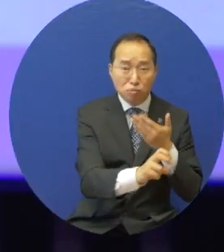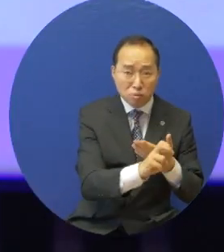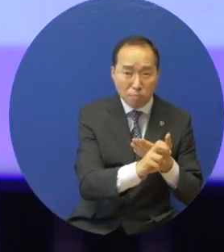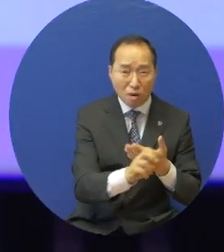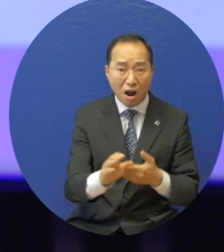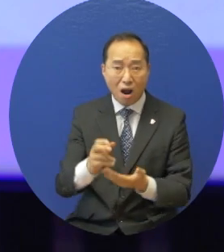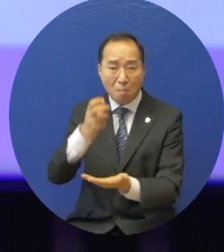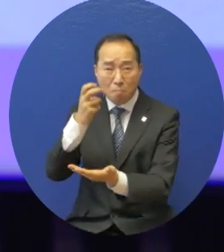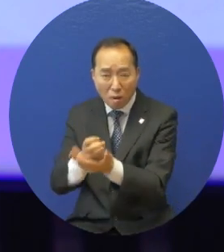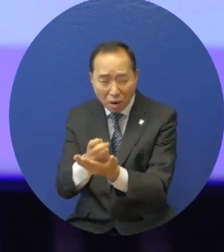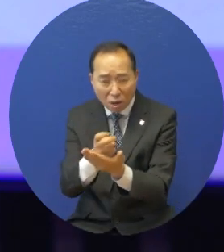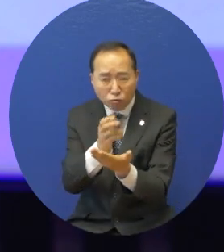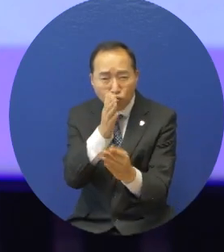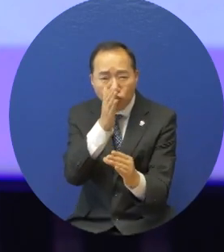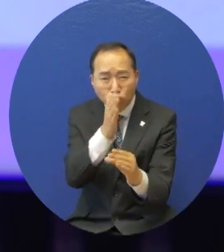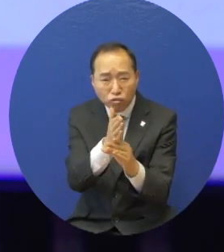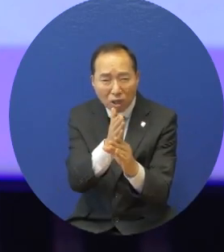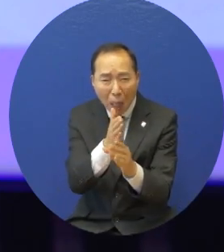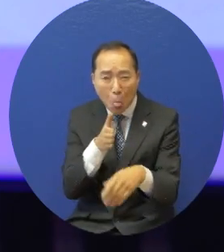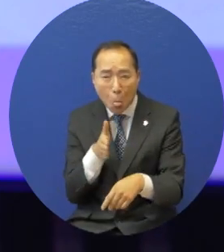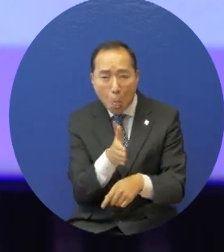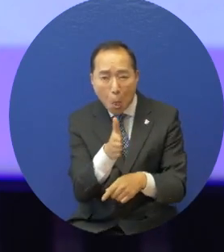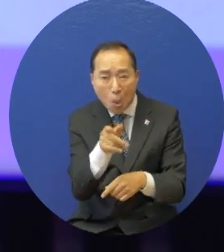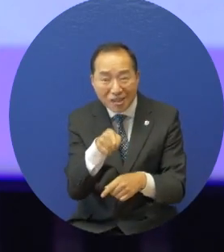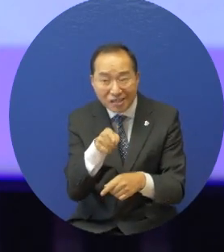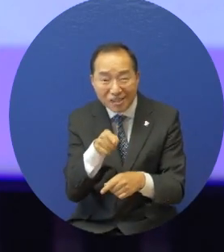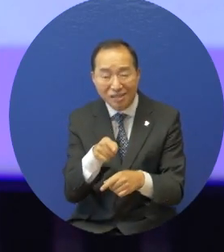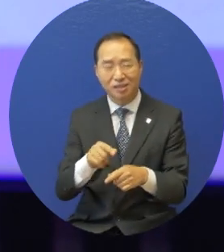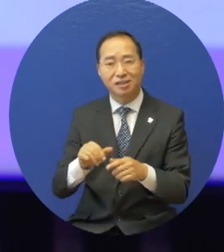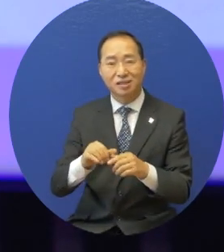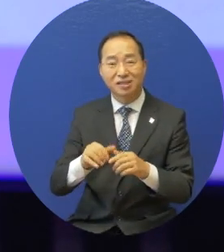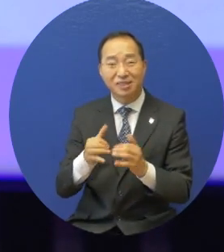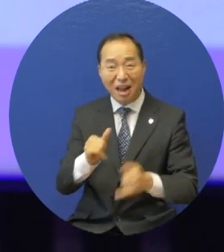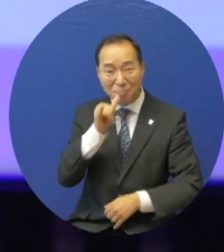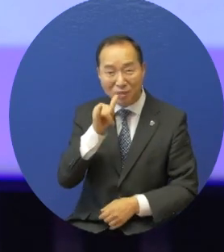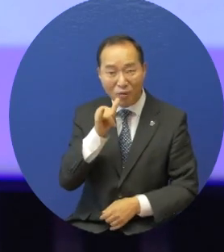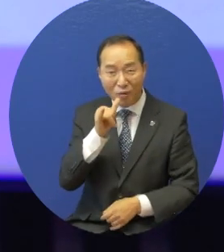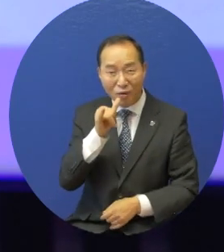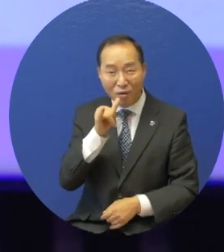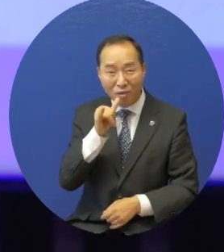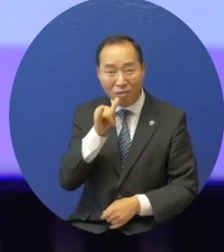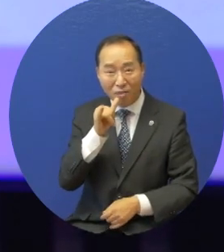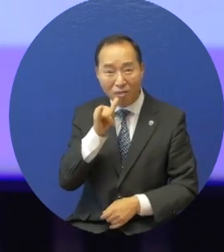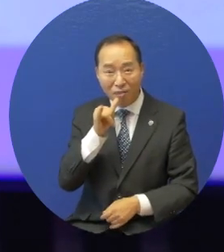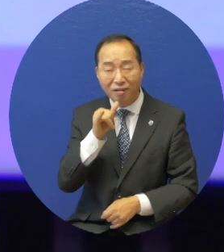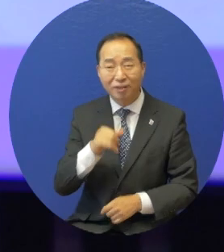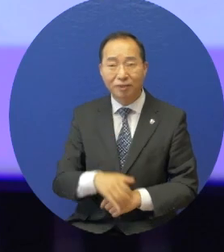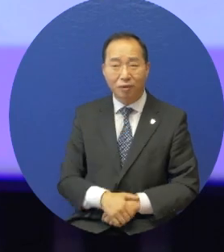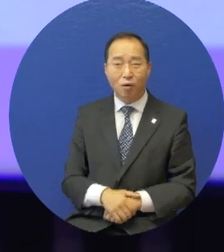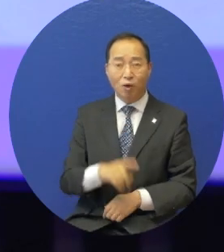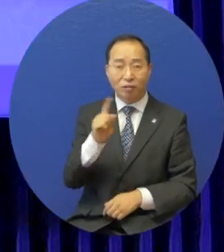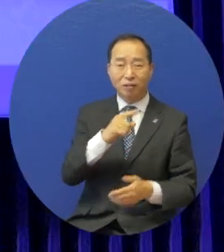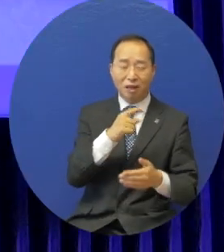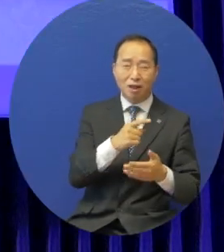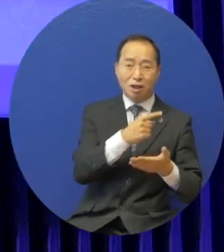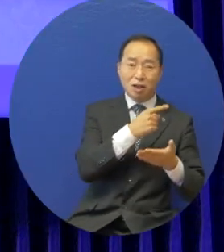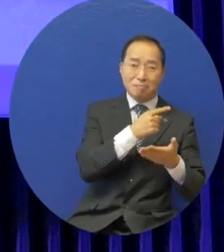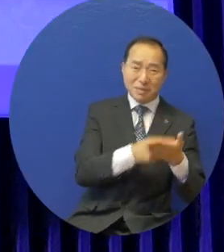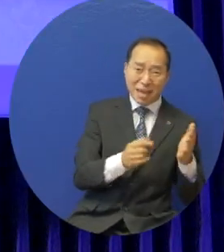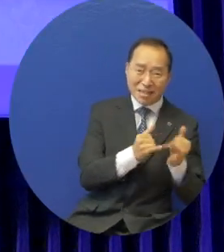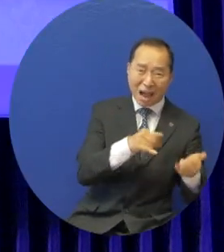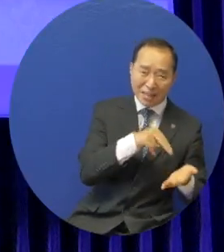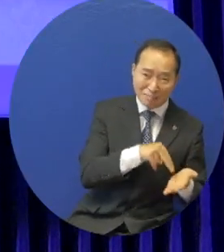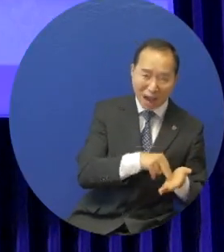불법과 합법 사이를 오가는 것들. 어떨 때는 피해자의 의미에서 불법과 합법 사이고 어떨